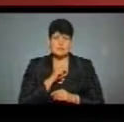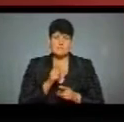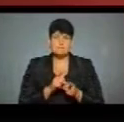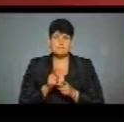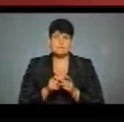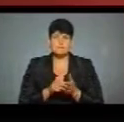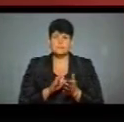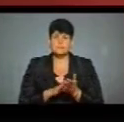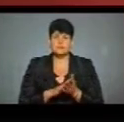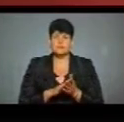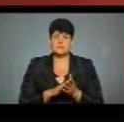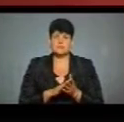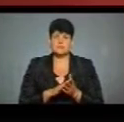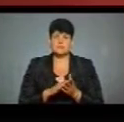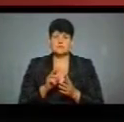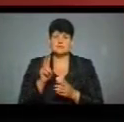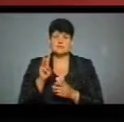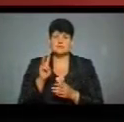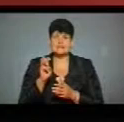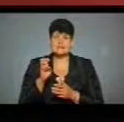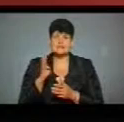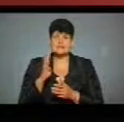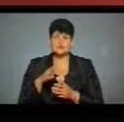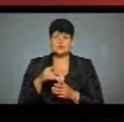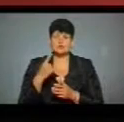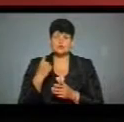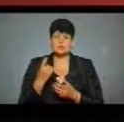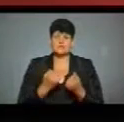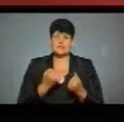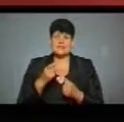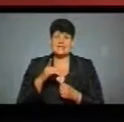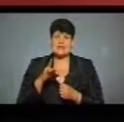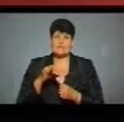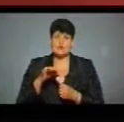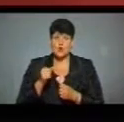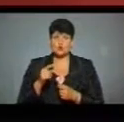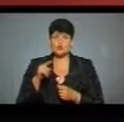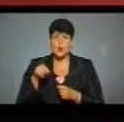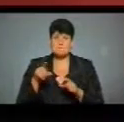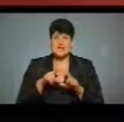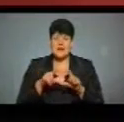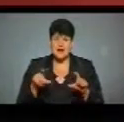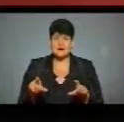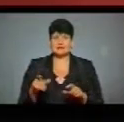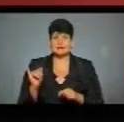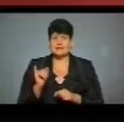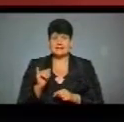перереєстрували всього лише 341 автівку на євро-номерах. Зазначається, що, власне,